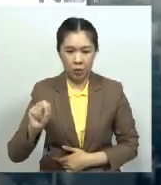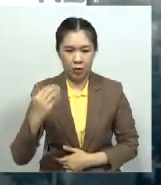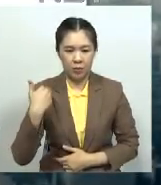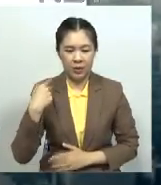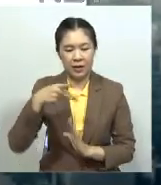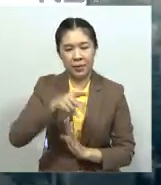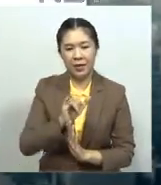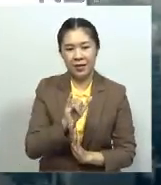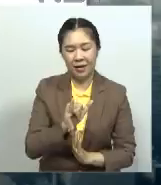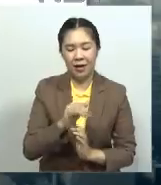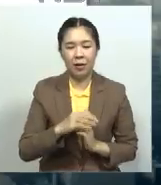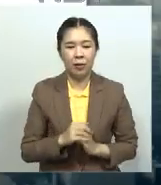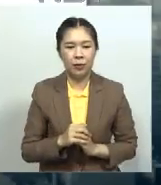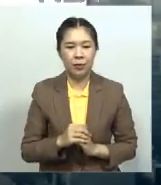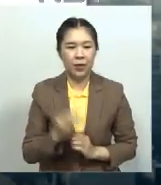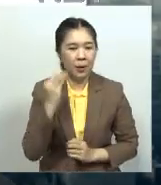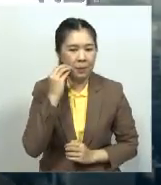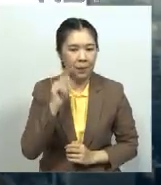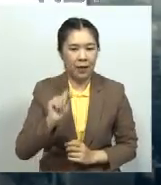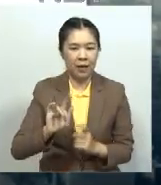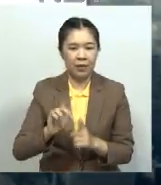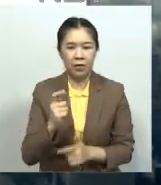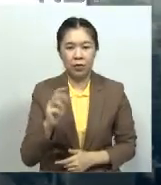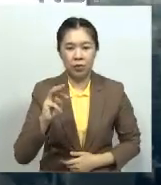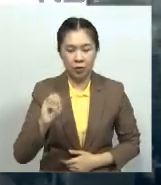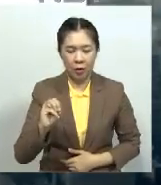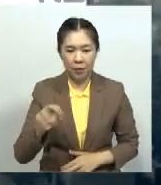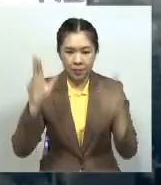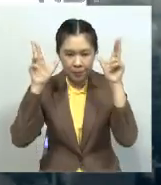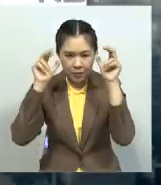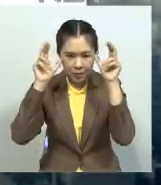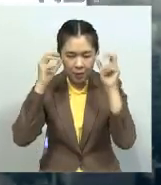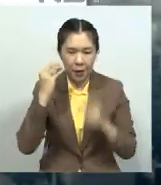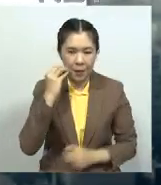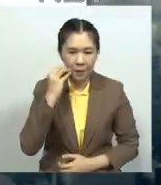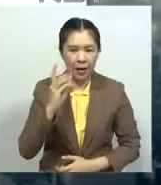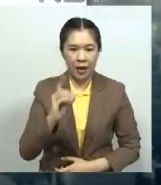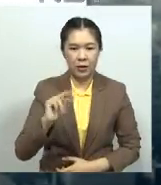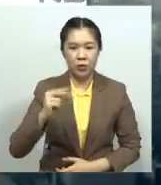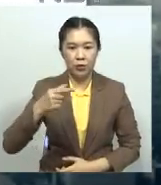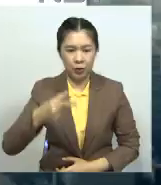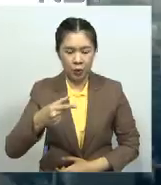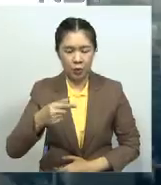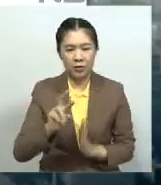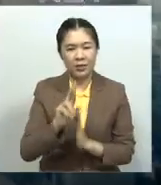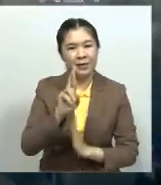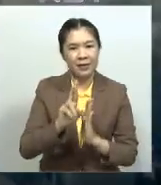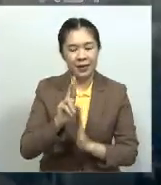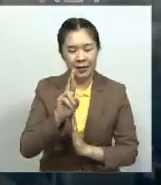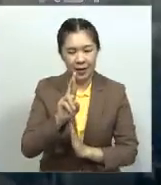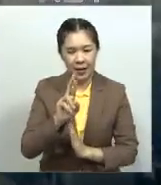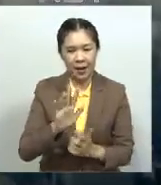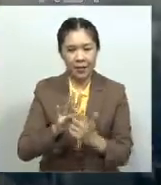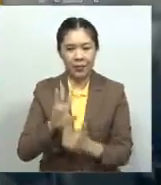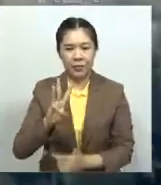พะเยาที่ตำบลบ้านต๋อมอำเภอเมืองจังหวัดลำปางตำบลบ้านดงอำเภอแม่เมาะจังหวัดเชียงรายที่ตำบ